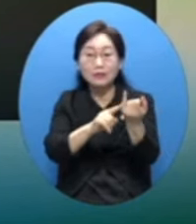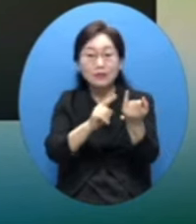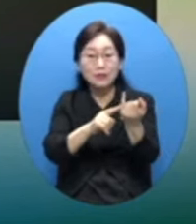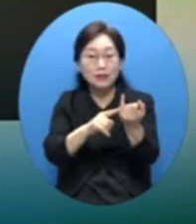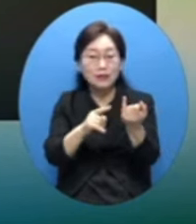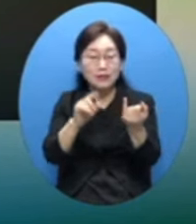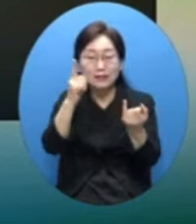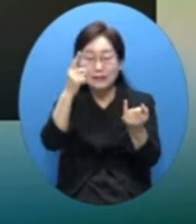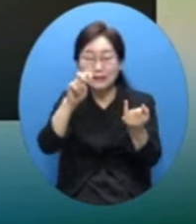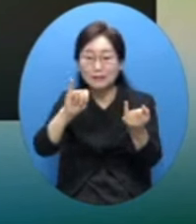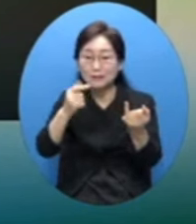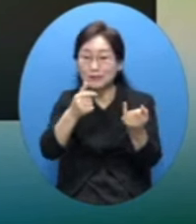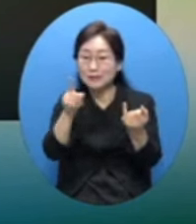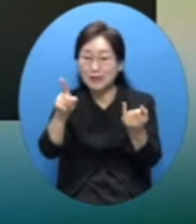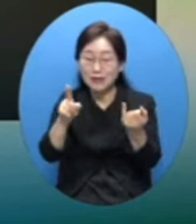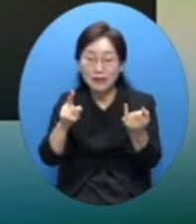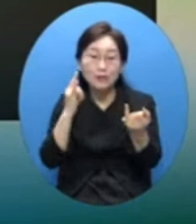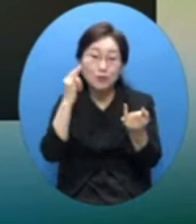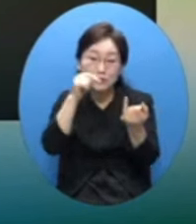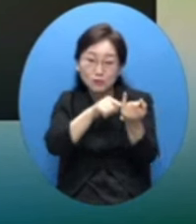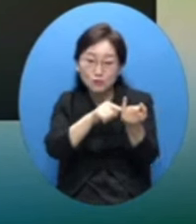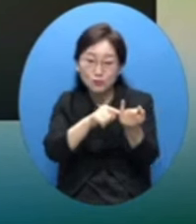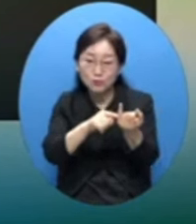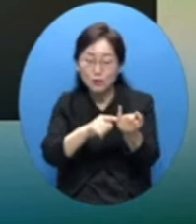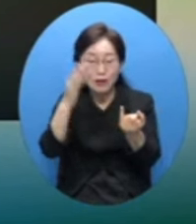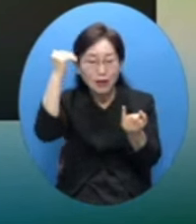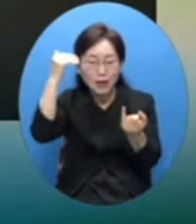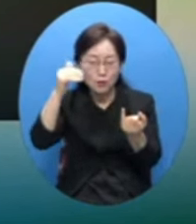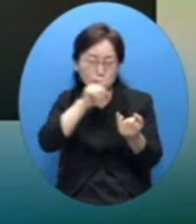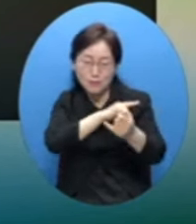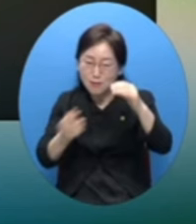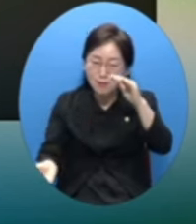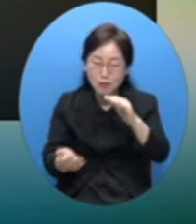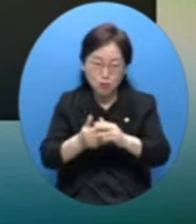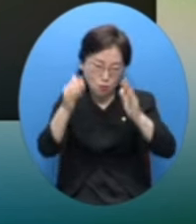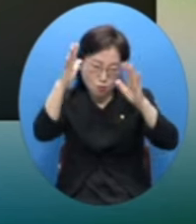한국 최고의 지성으로 불리는 이어령 박사님과 그